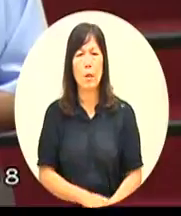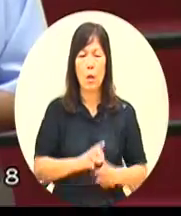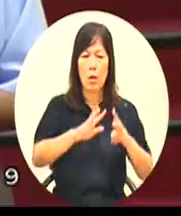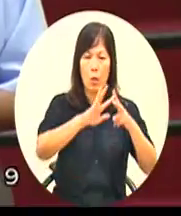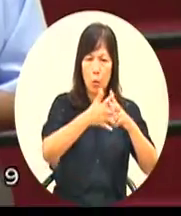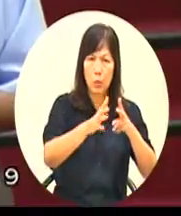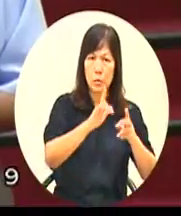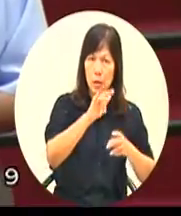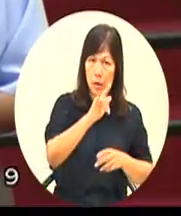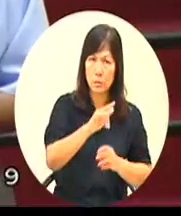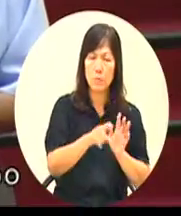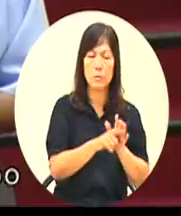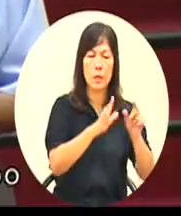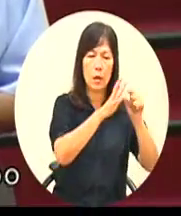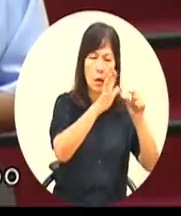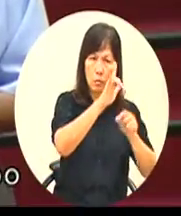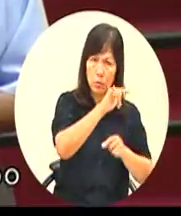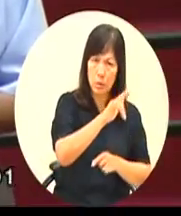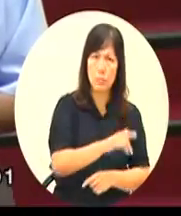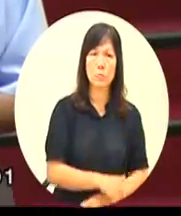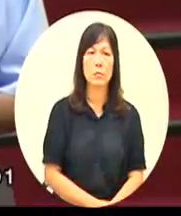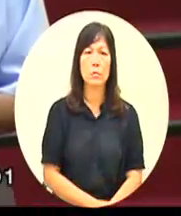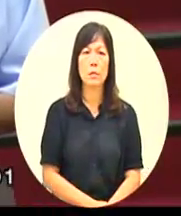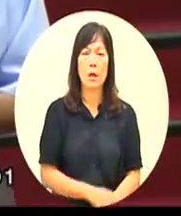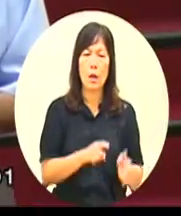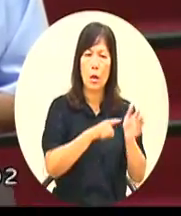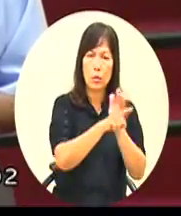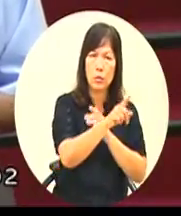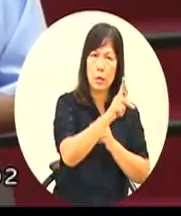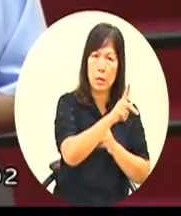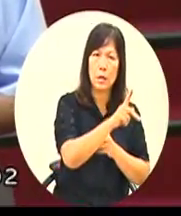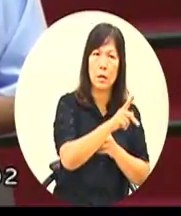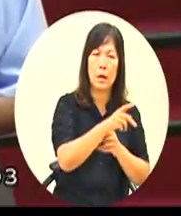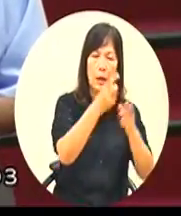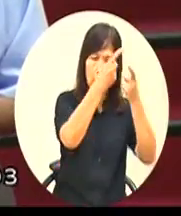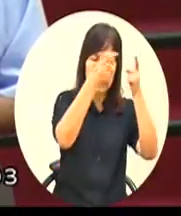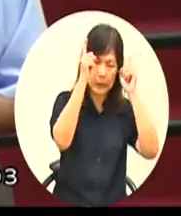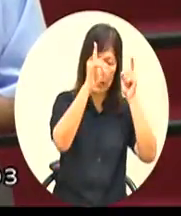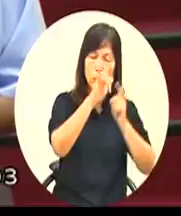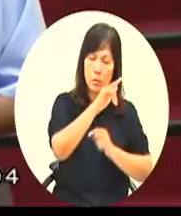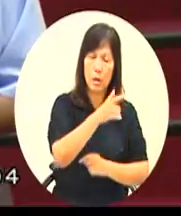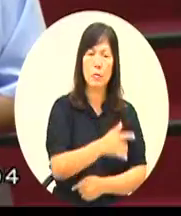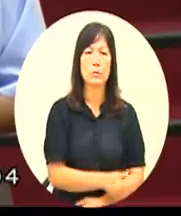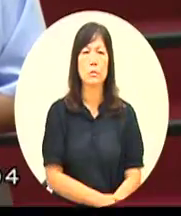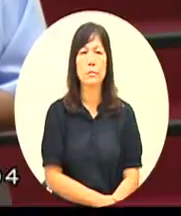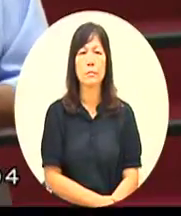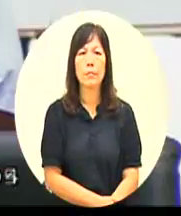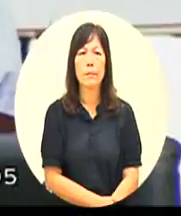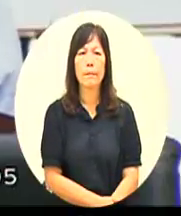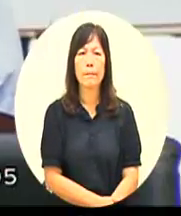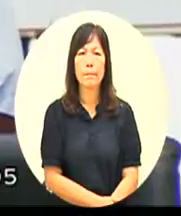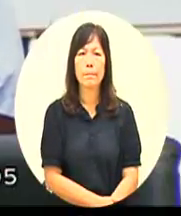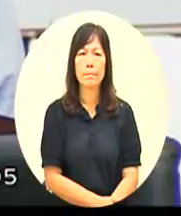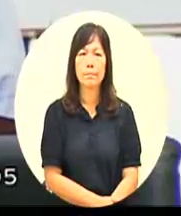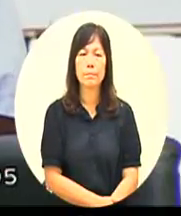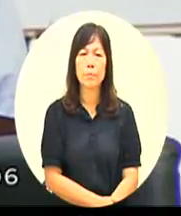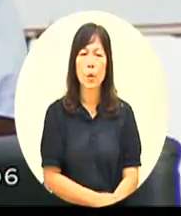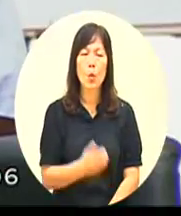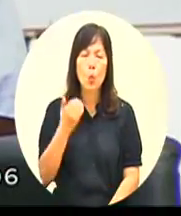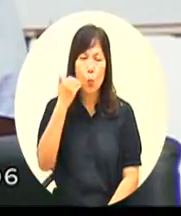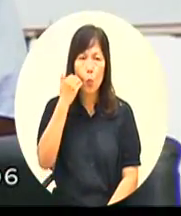师、高中老师、专科、大学的教师。那么假如